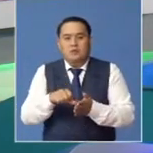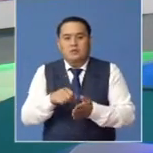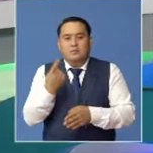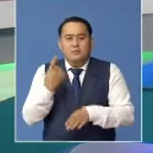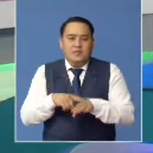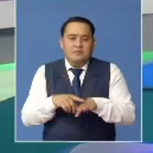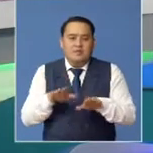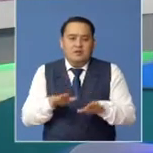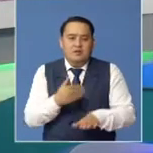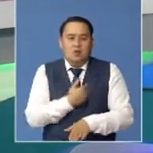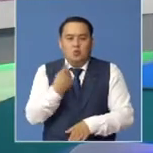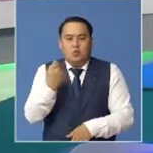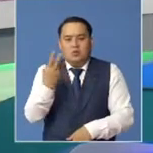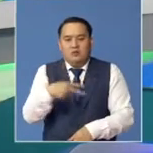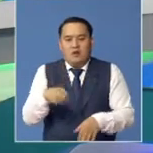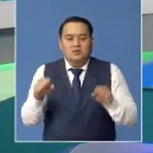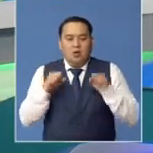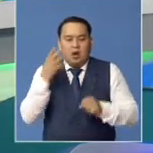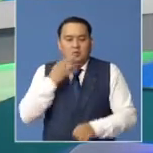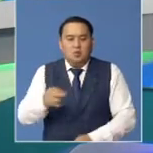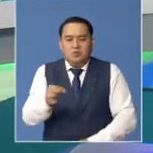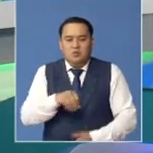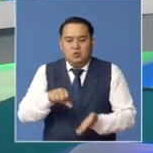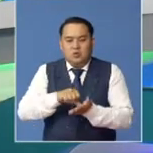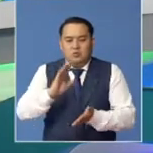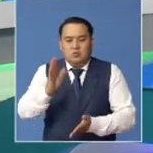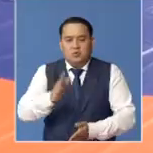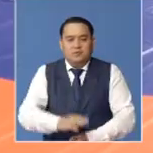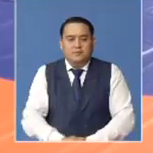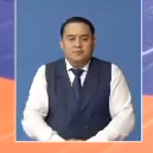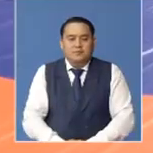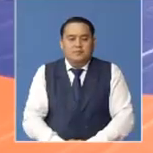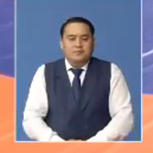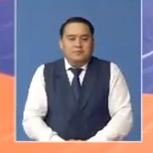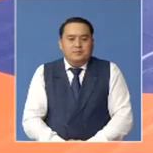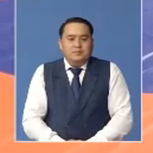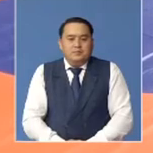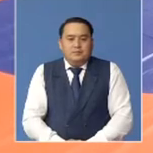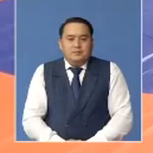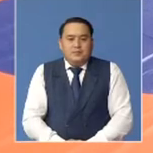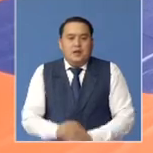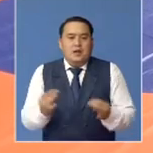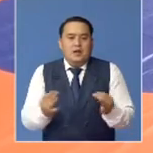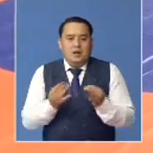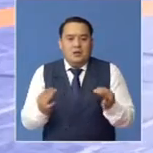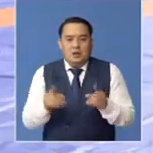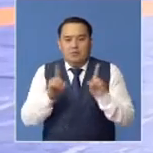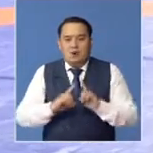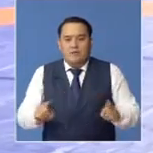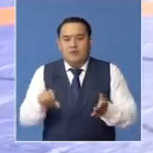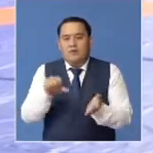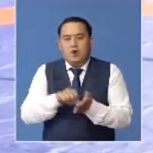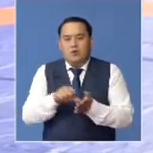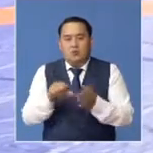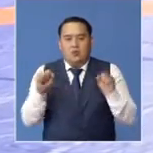призовые места. 120 бойцов представят Алматинскую область. От происходящего на ковре захватывает дух, особенно когда